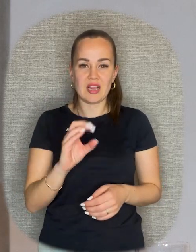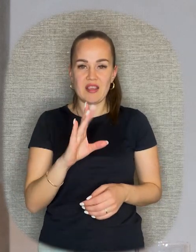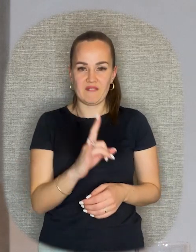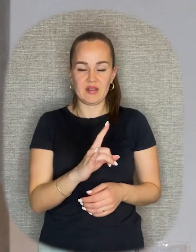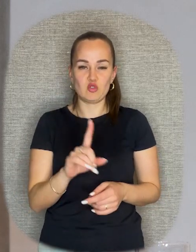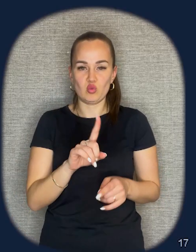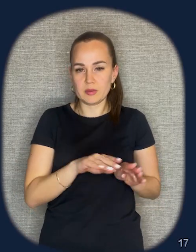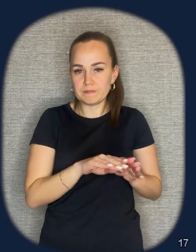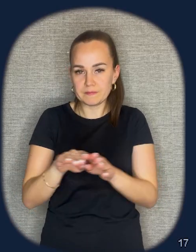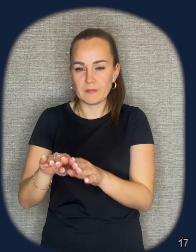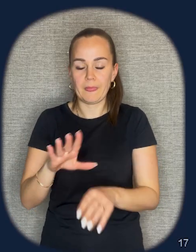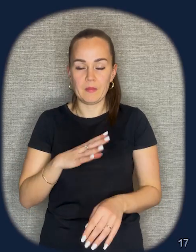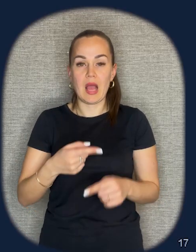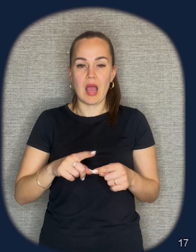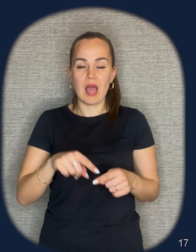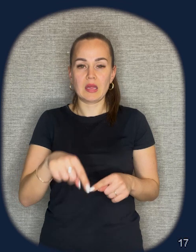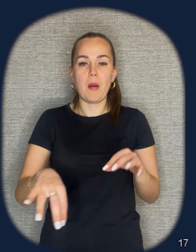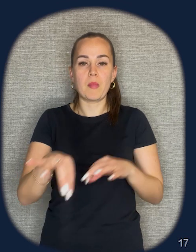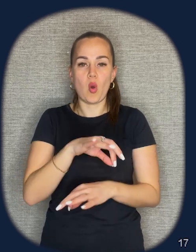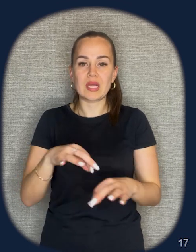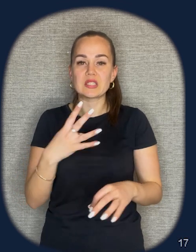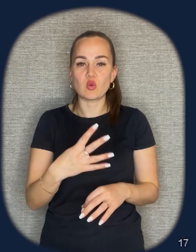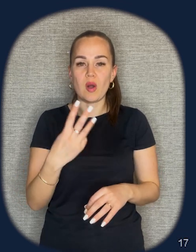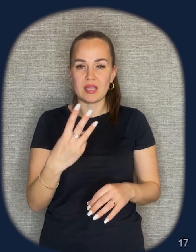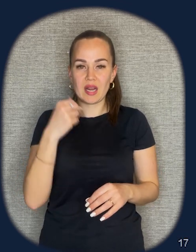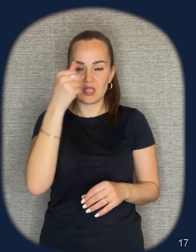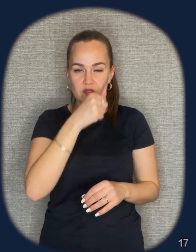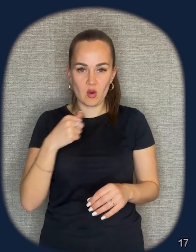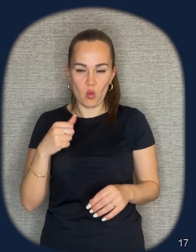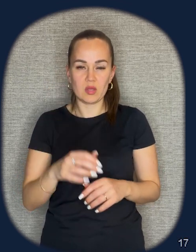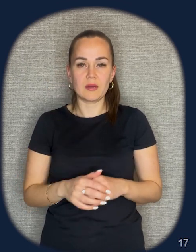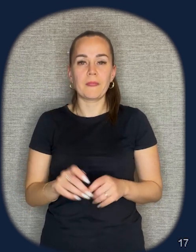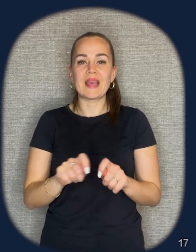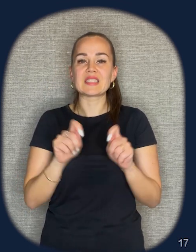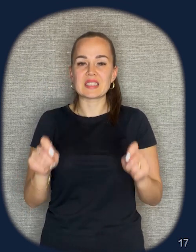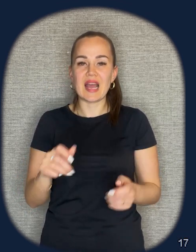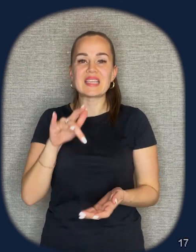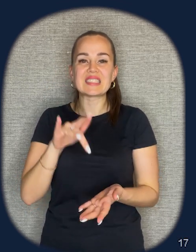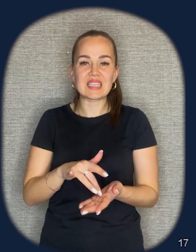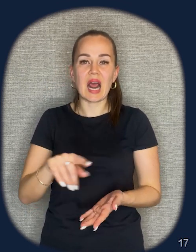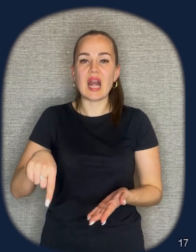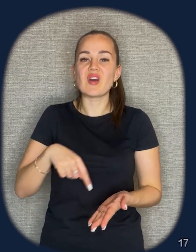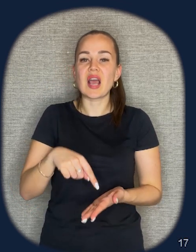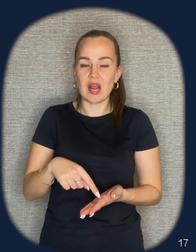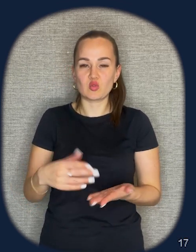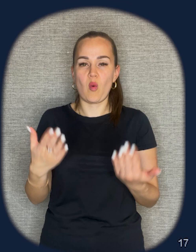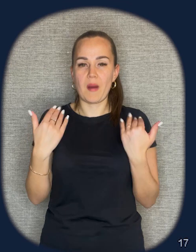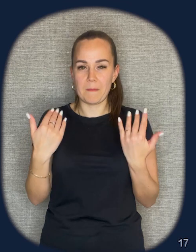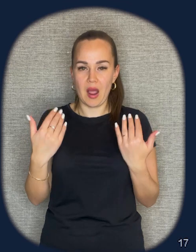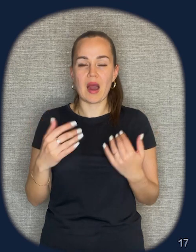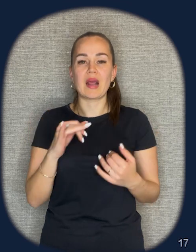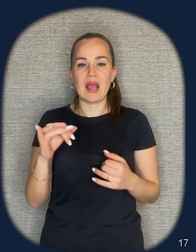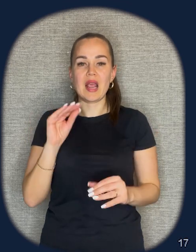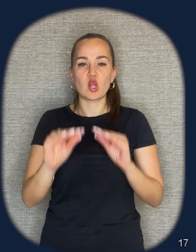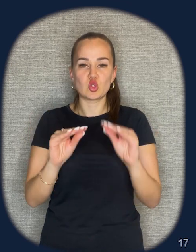Набережные не вы это проект соро третьего года проект создания центрального городского парка